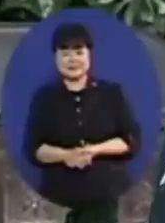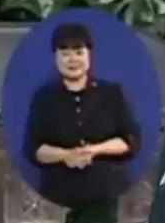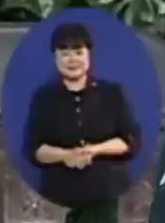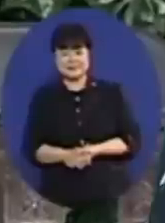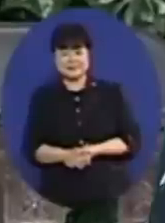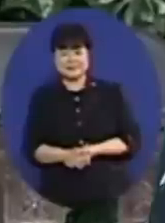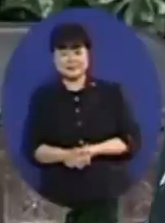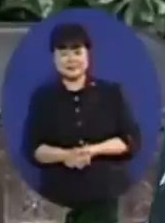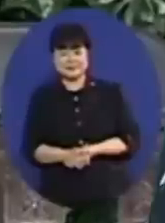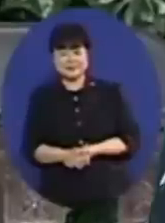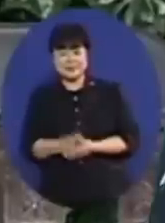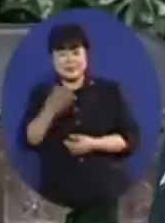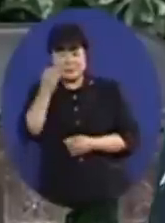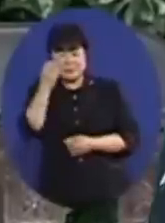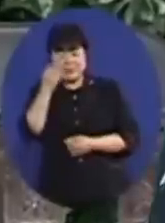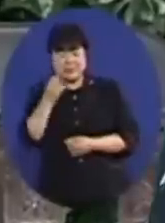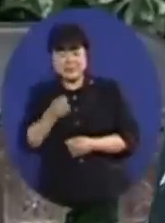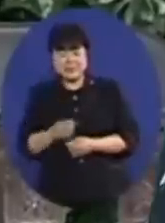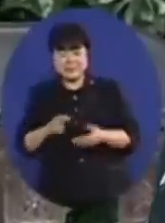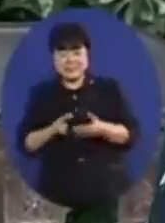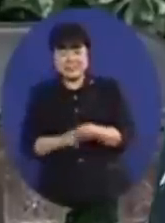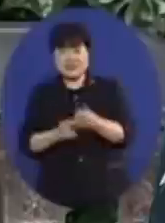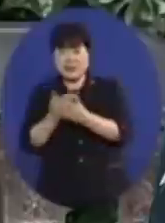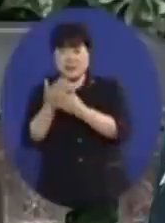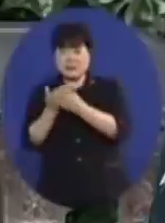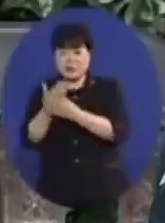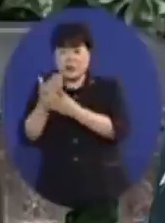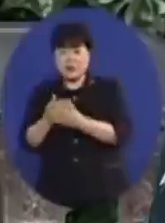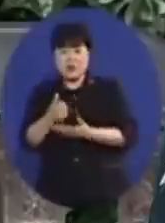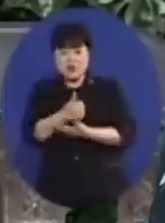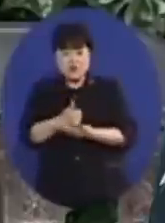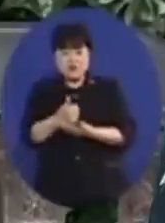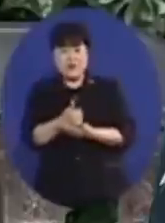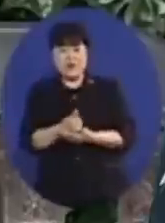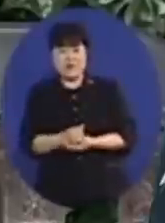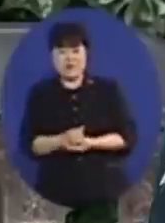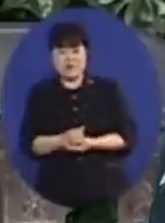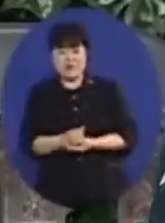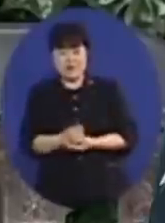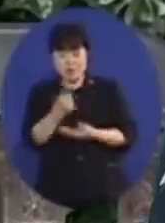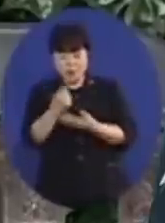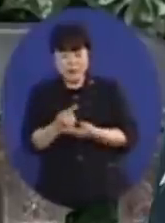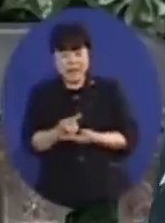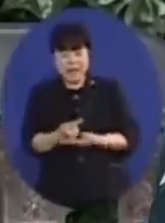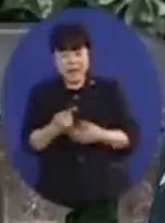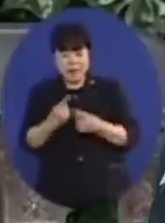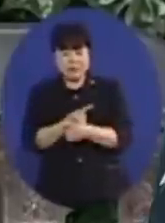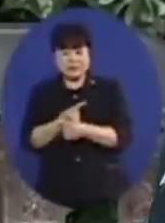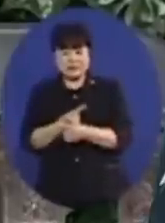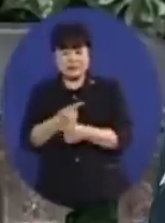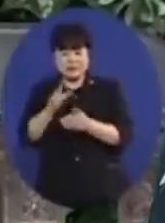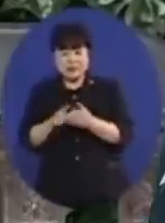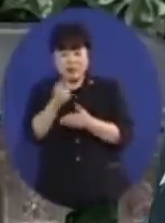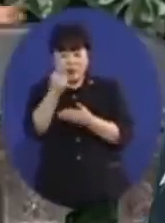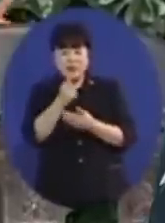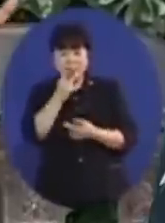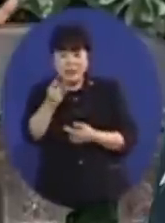크게 무슨 신비한 일이 일어나야 내 운명의 전환기가 다가온다고 생각하지 마십시오